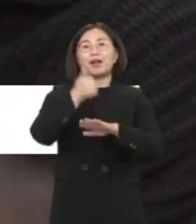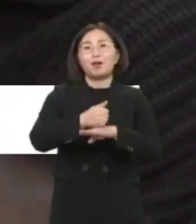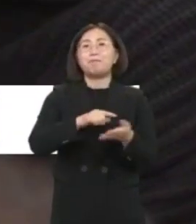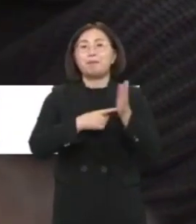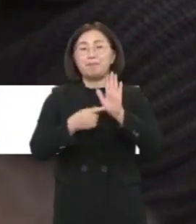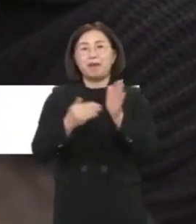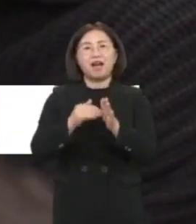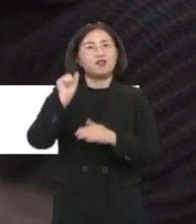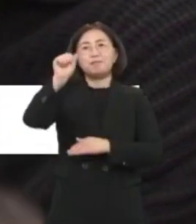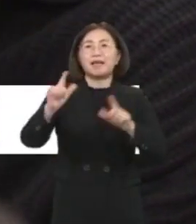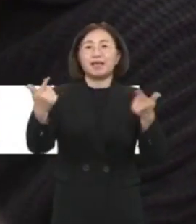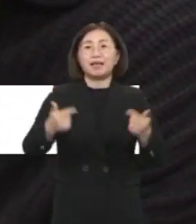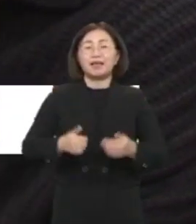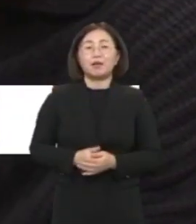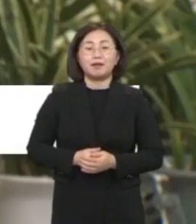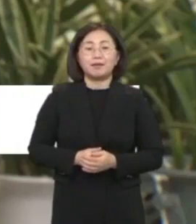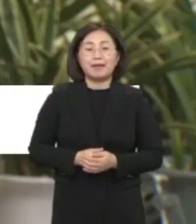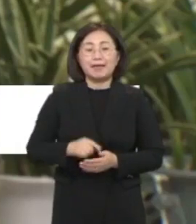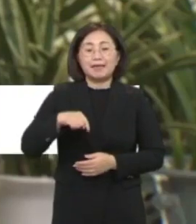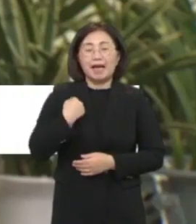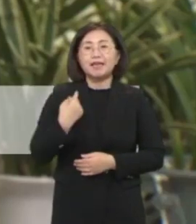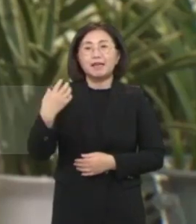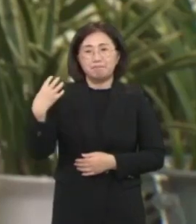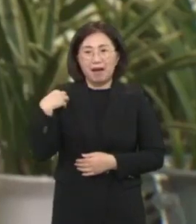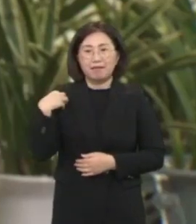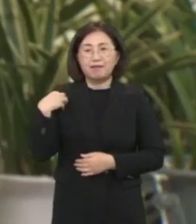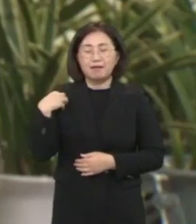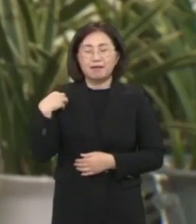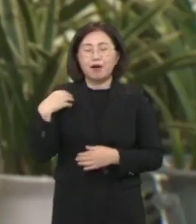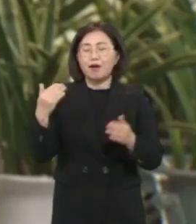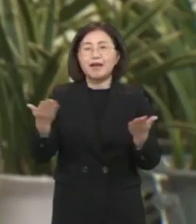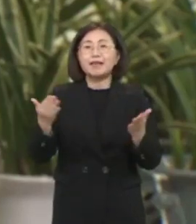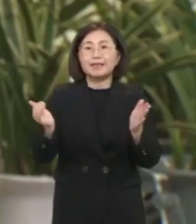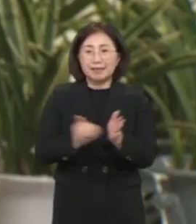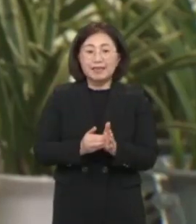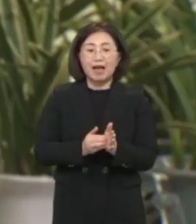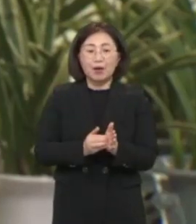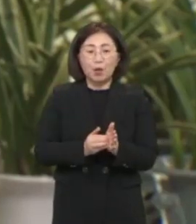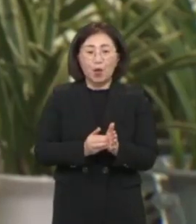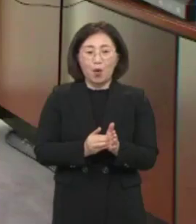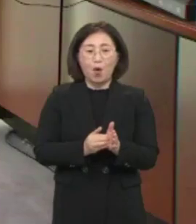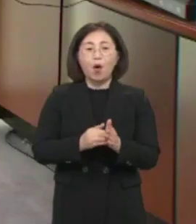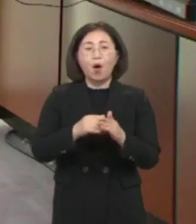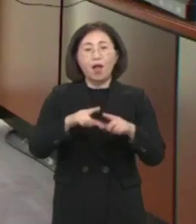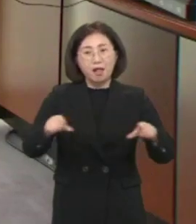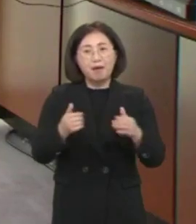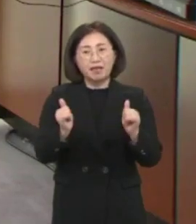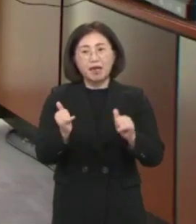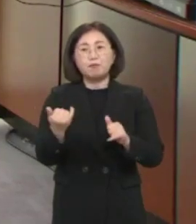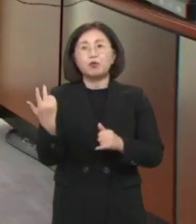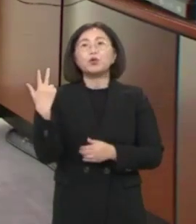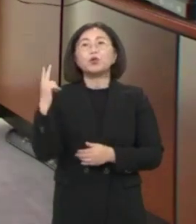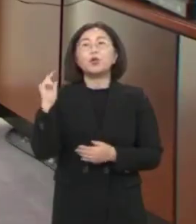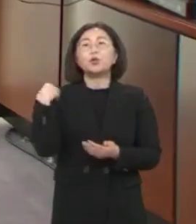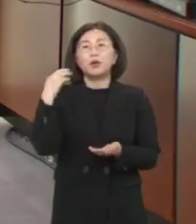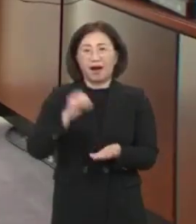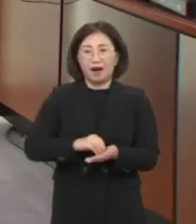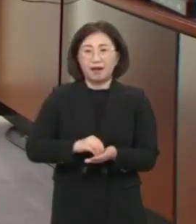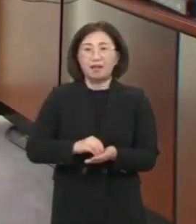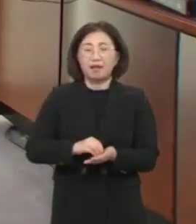의원은 시대적 소임을 다해 자연인으로 돌아가겠다는 고별사를 통해 본인의 정치 역정을 마무리하겠다고